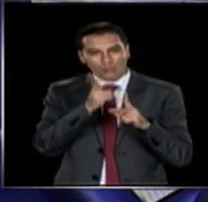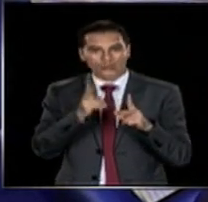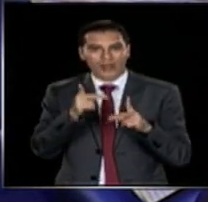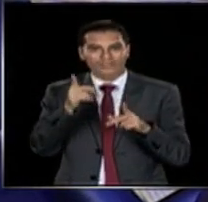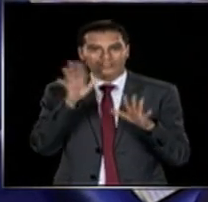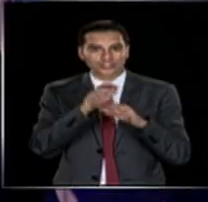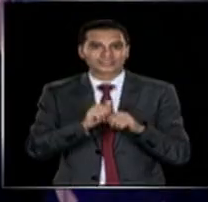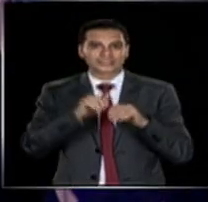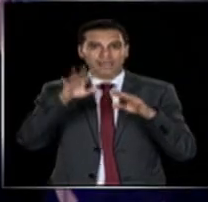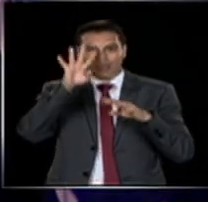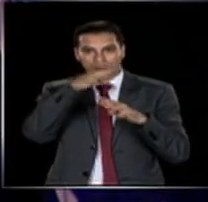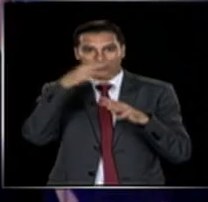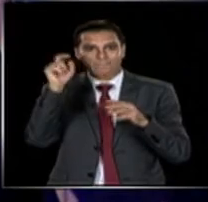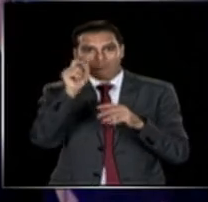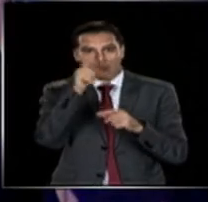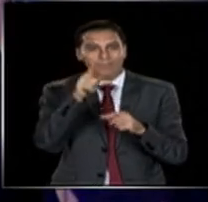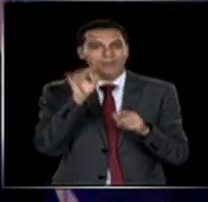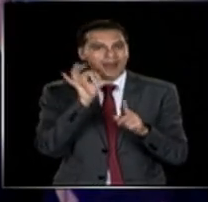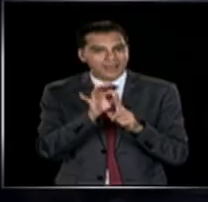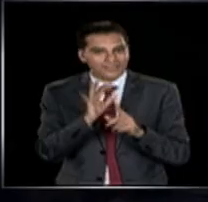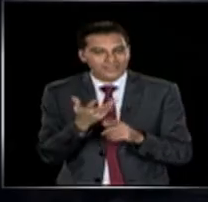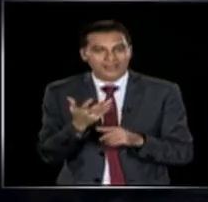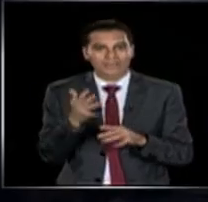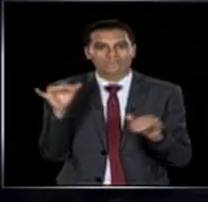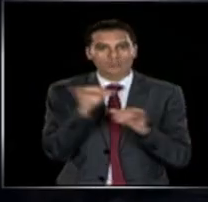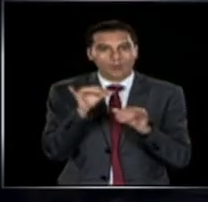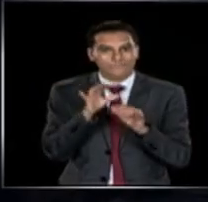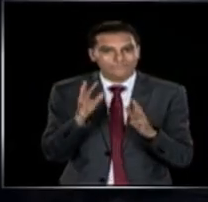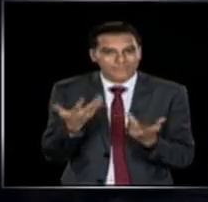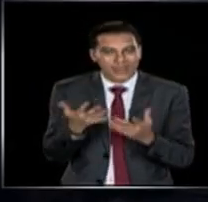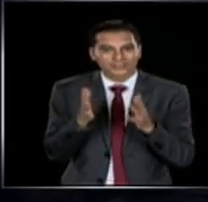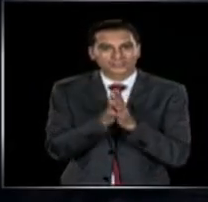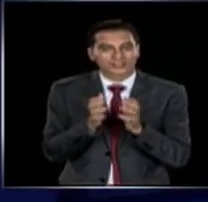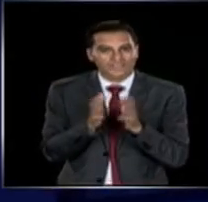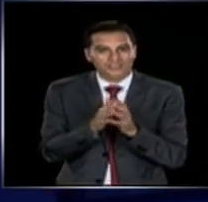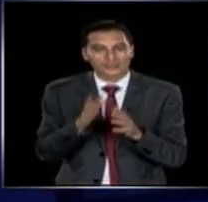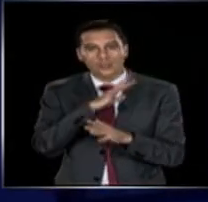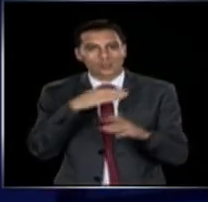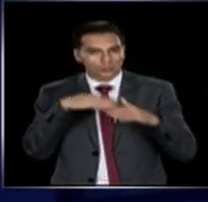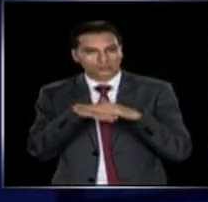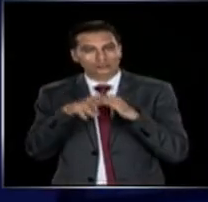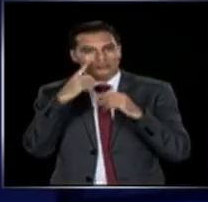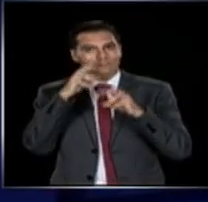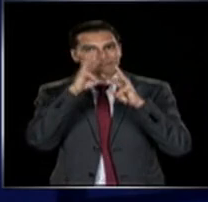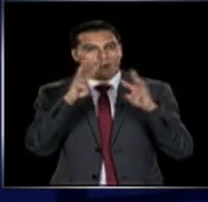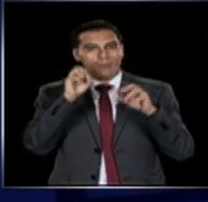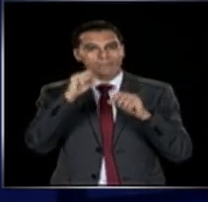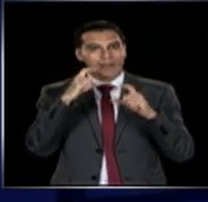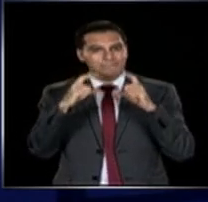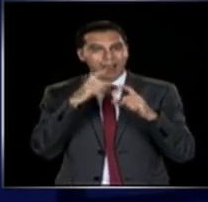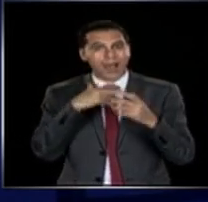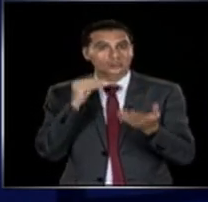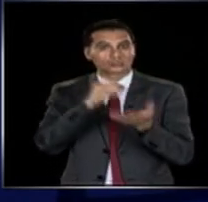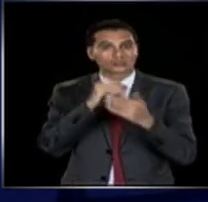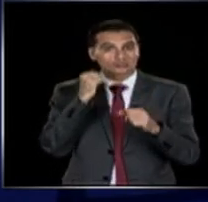الويب سايت أو الموقع البنك الإلكتروني، وممكن أي حد يخش يشوف التفاصيل بتاعتها. الحقيقة المؤسسات الكتيرة